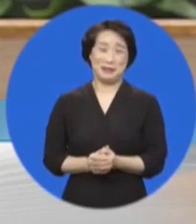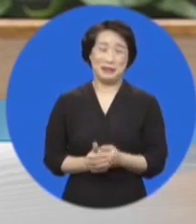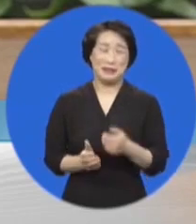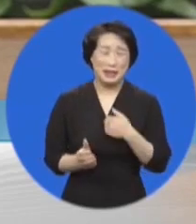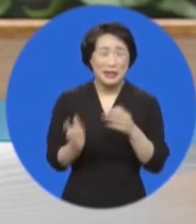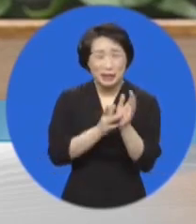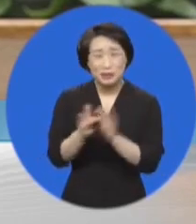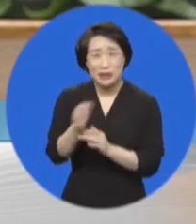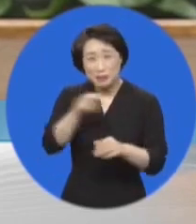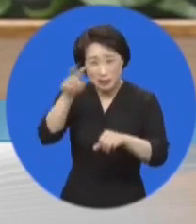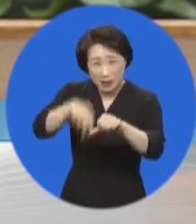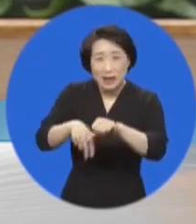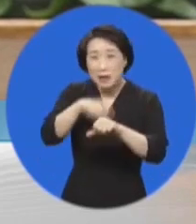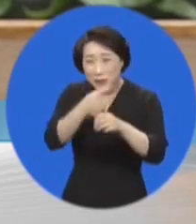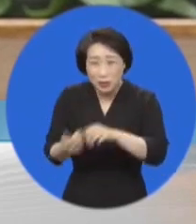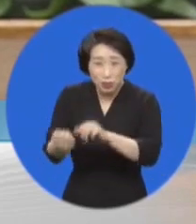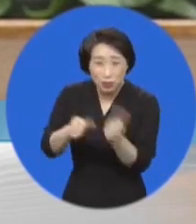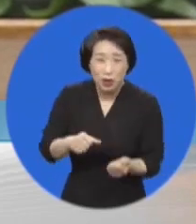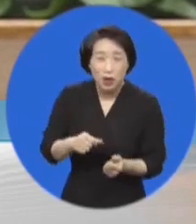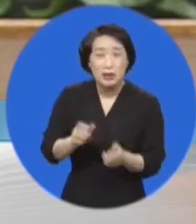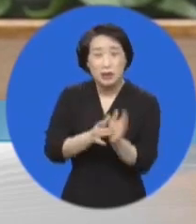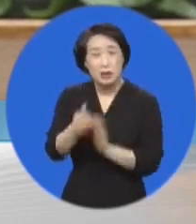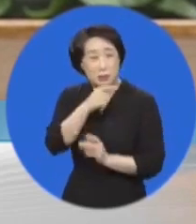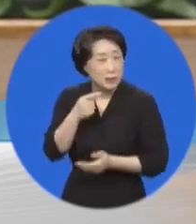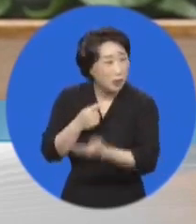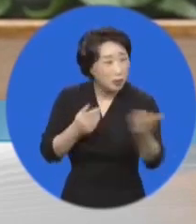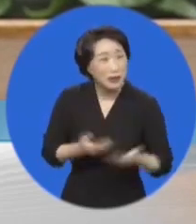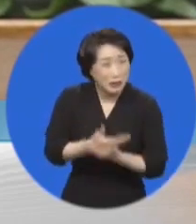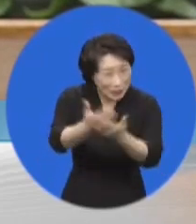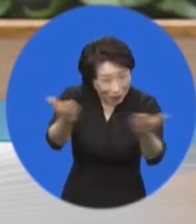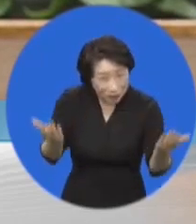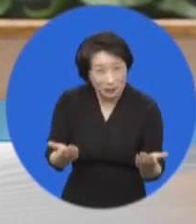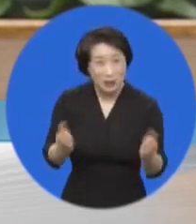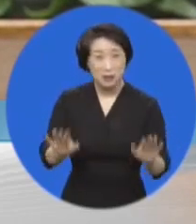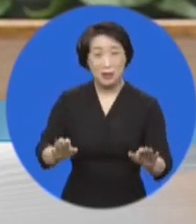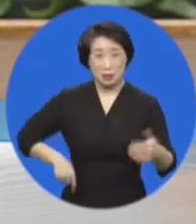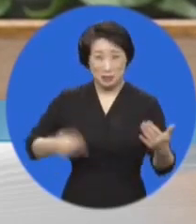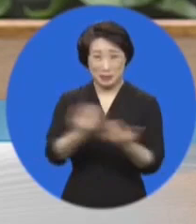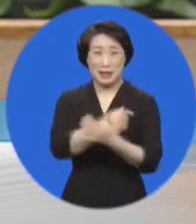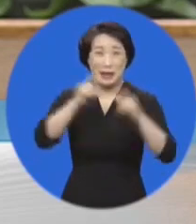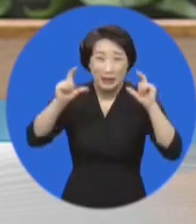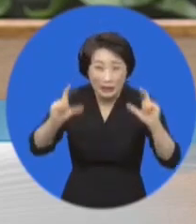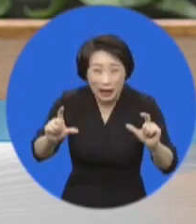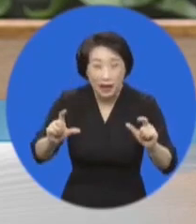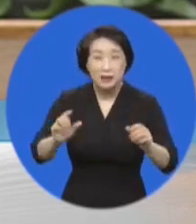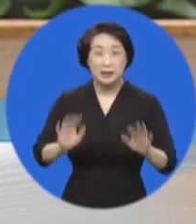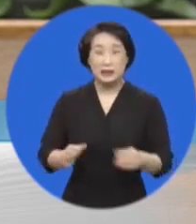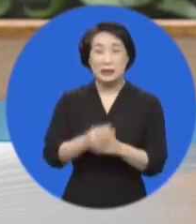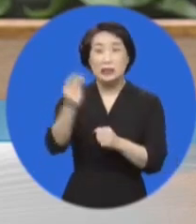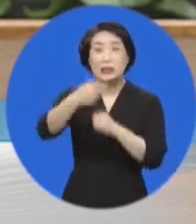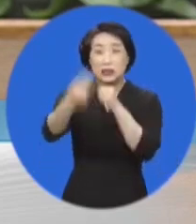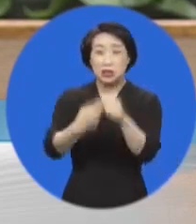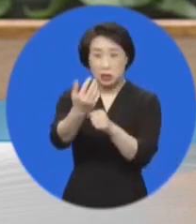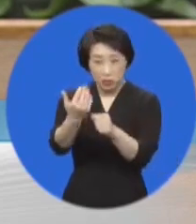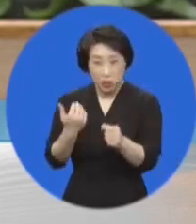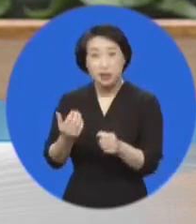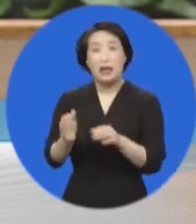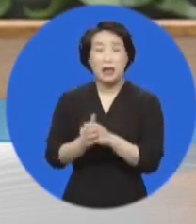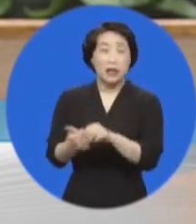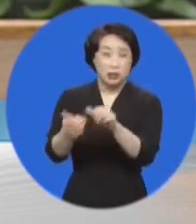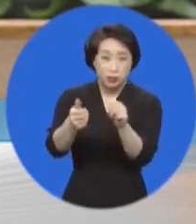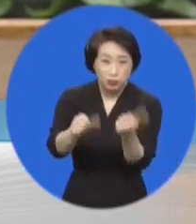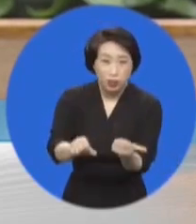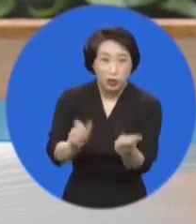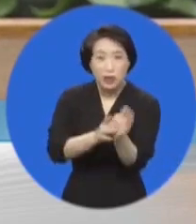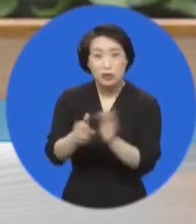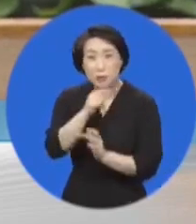내가 죽어 내 피 네게 줄게. 회개. 내가 2000년 전에 죽어서